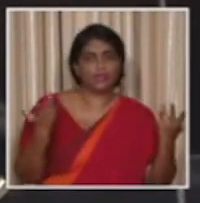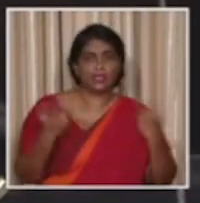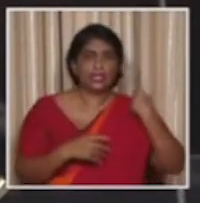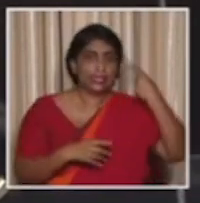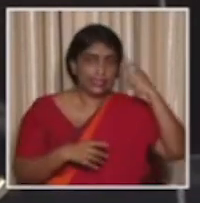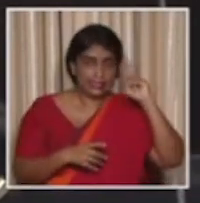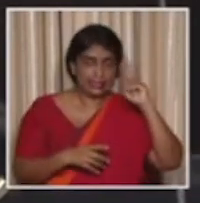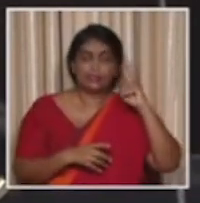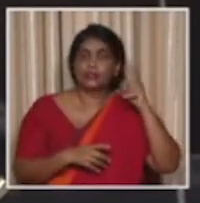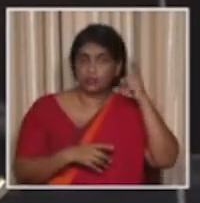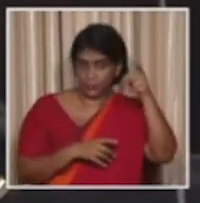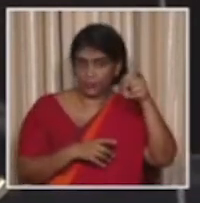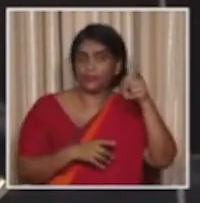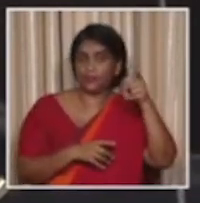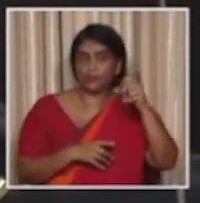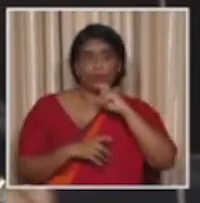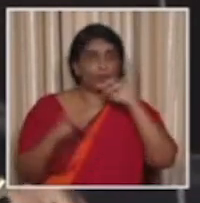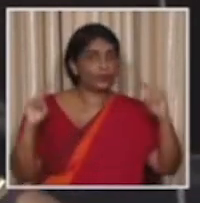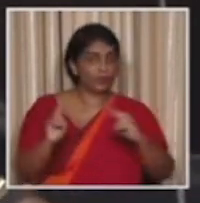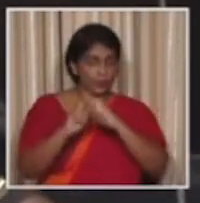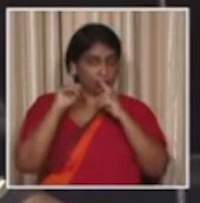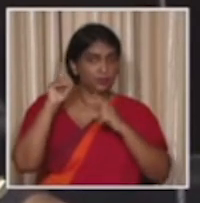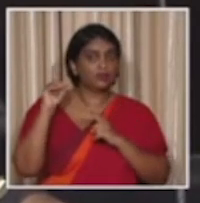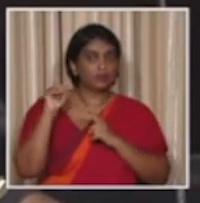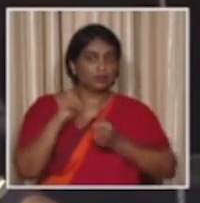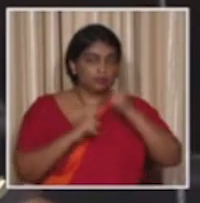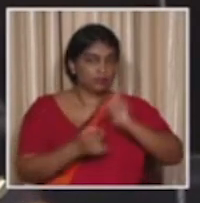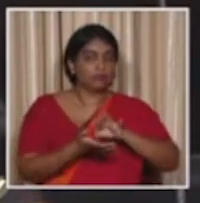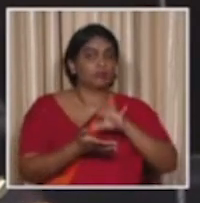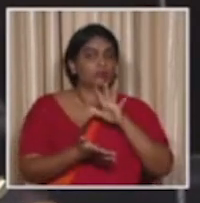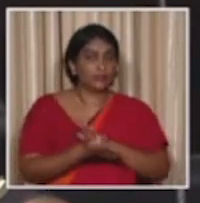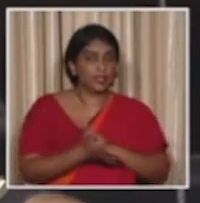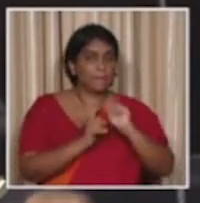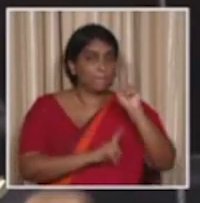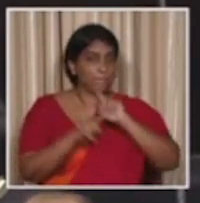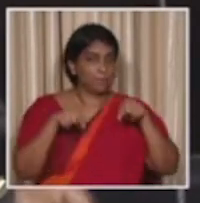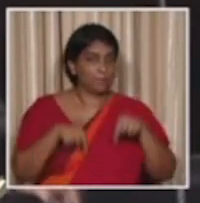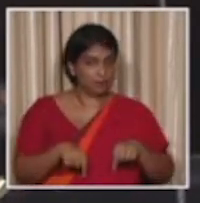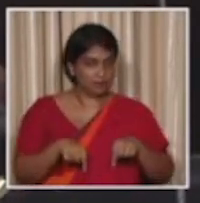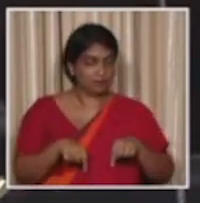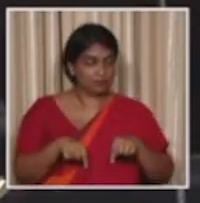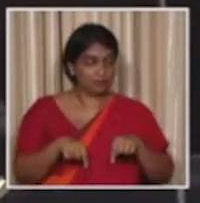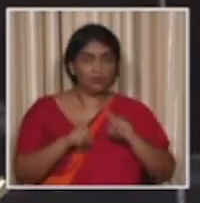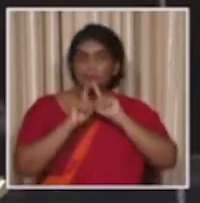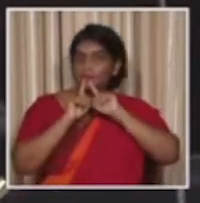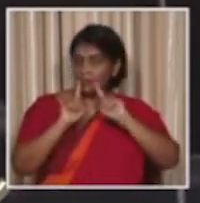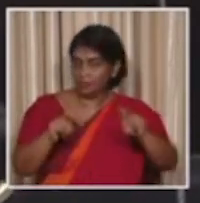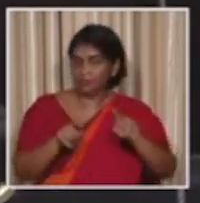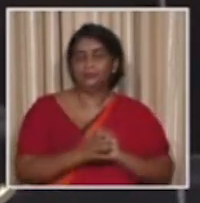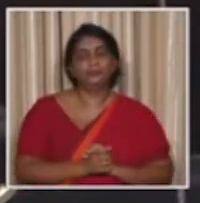ඊයේ ඔබතුමා මේ සුප්‍රීම සභාවේ තීන්දුව සභාවට ඉදිරිපත්